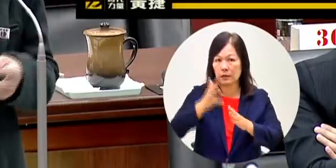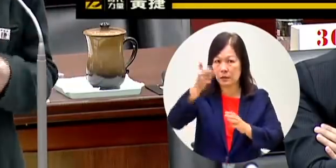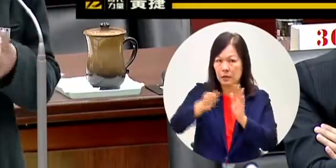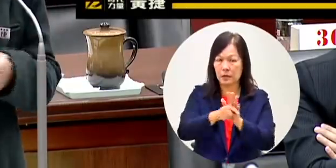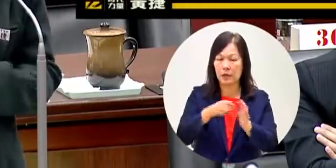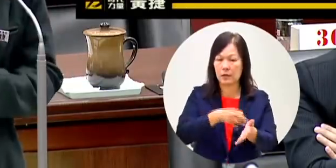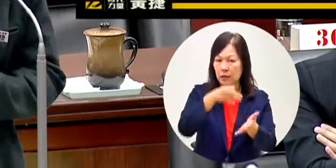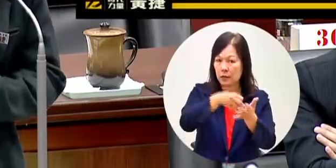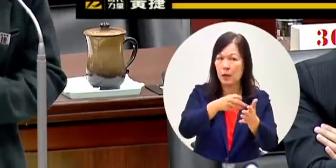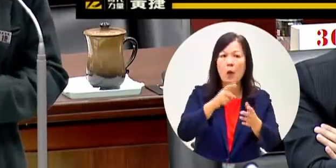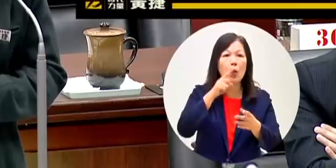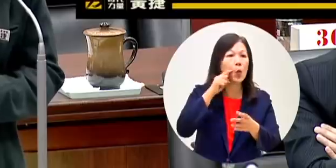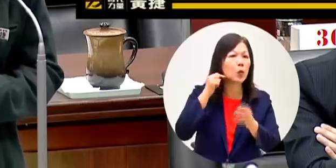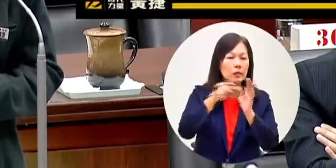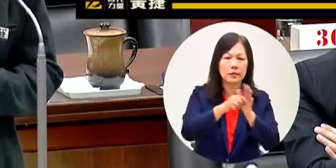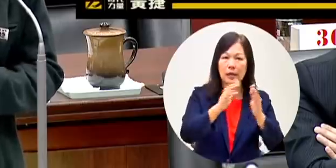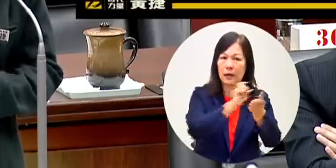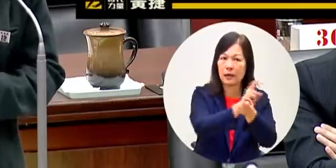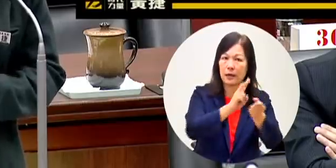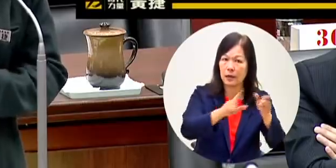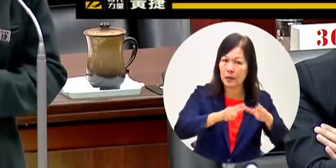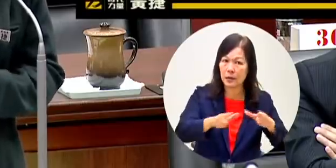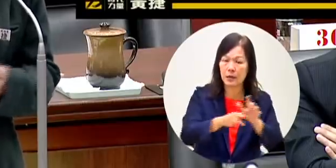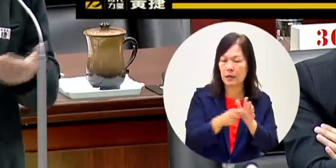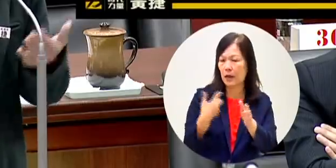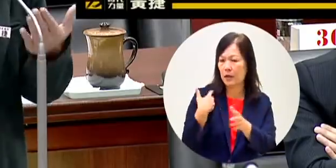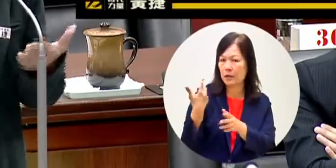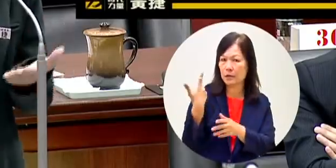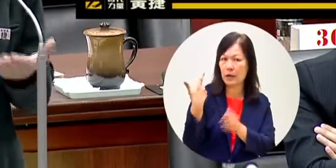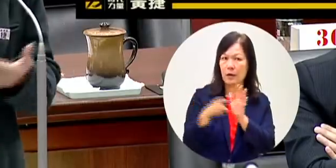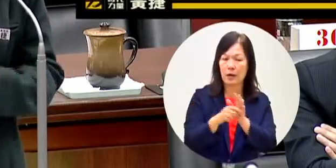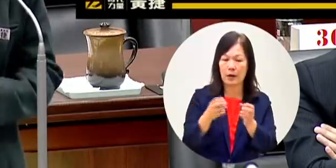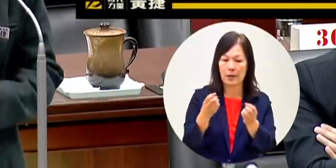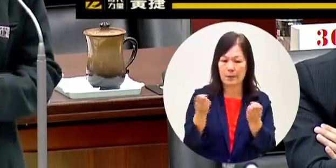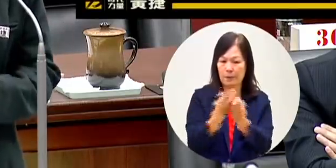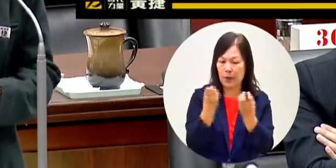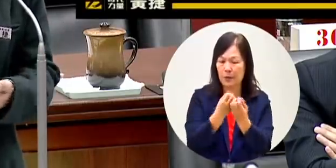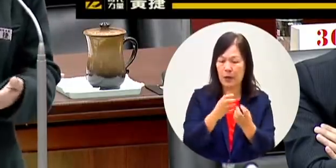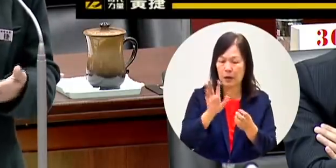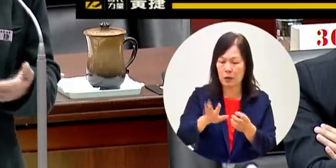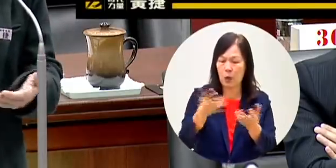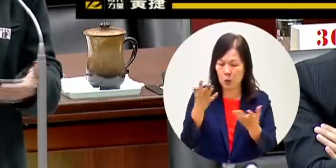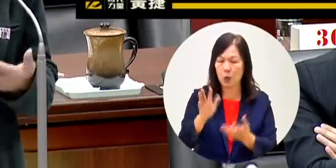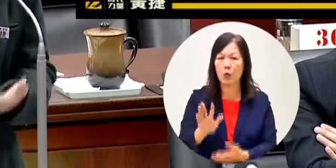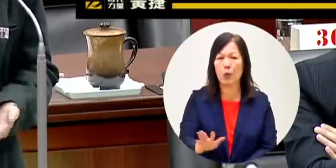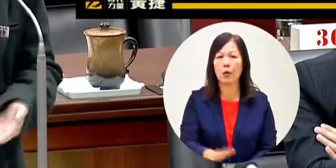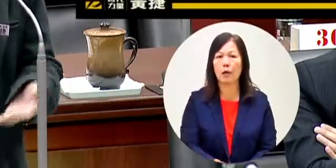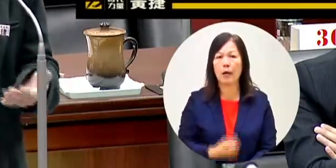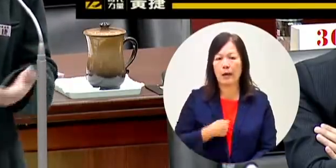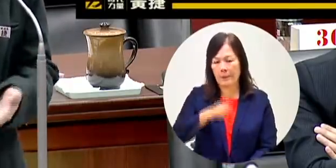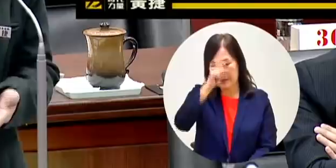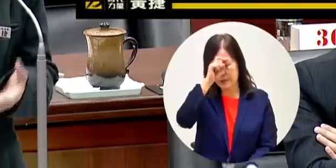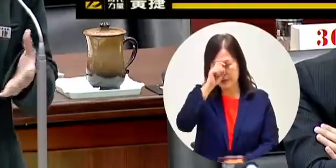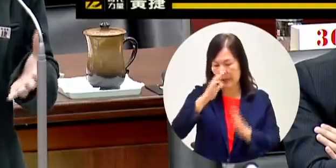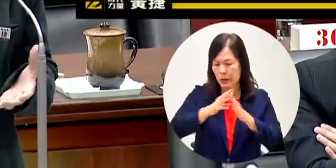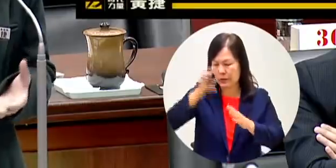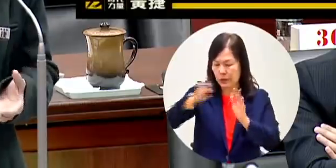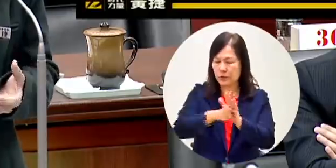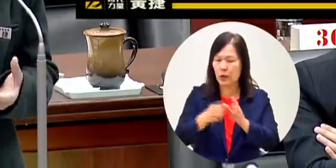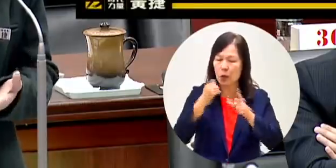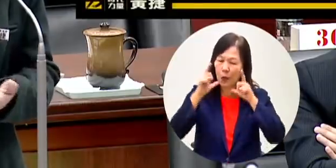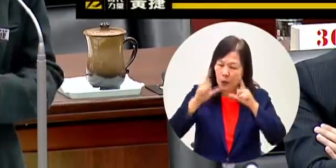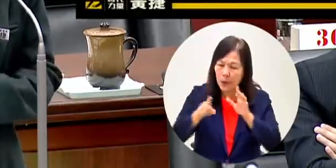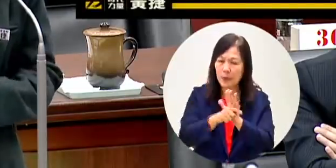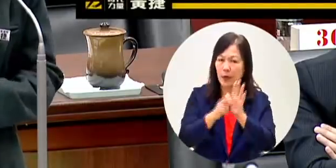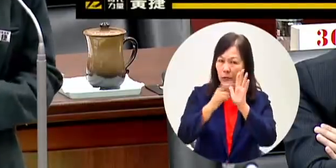上个周末两天都发生了公安意外，但是我们看到很期待市长可以出来说你会严惩，你会做怎么